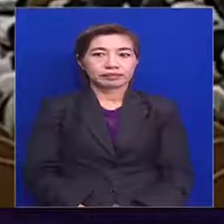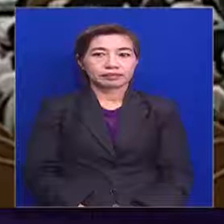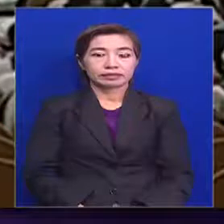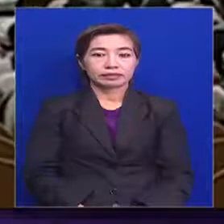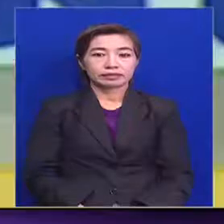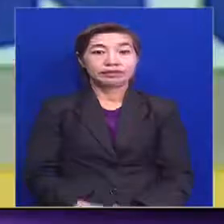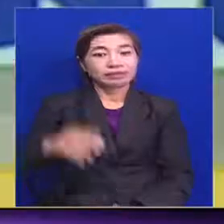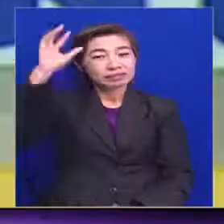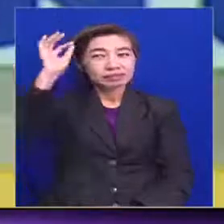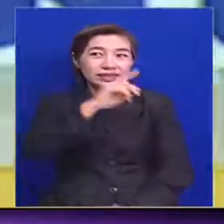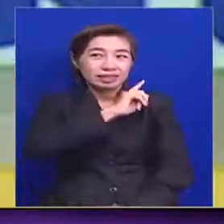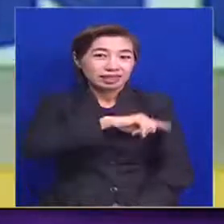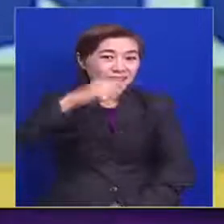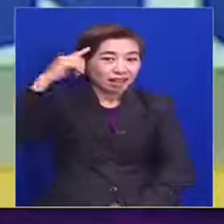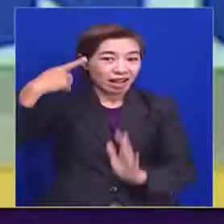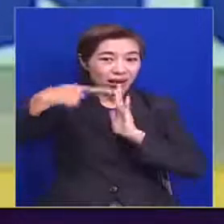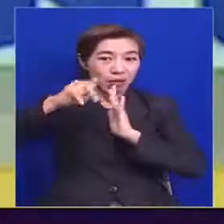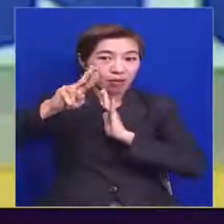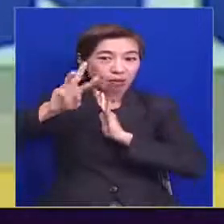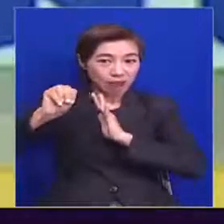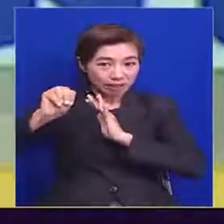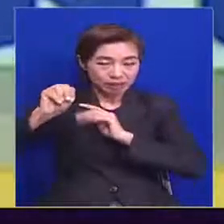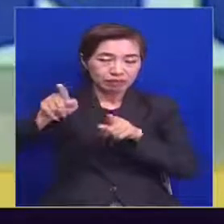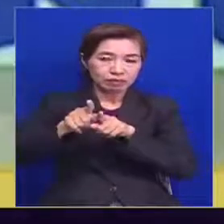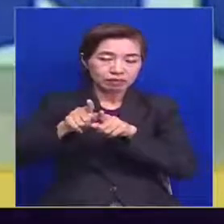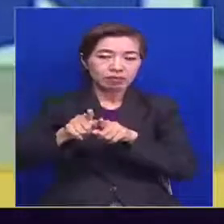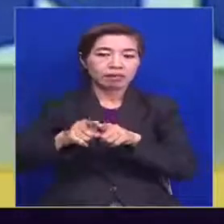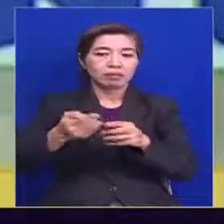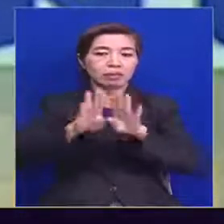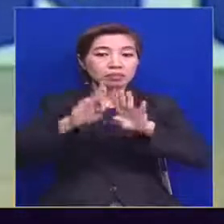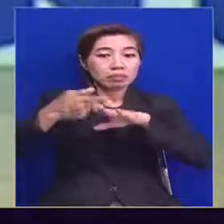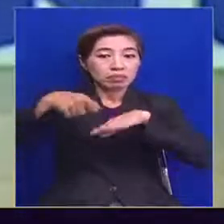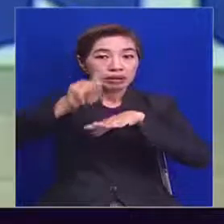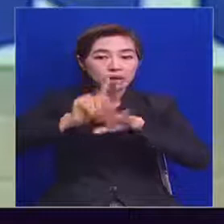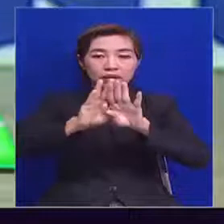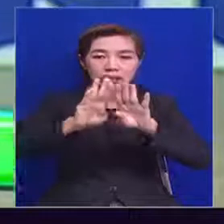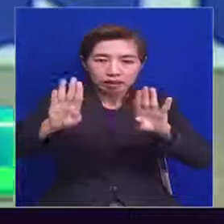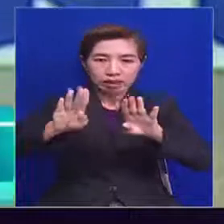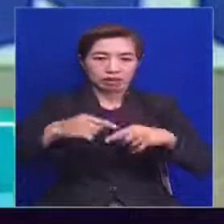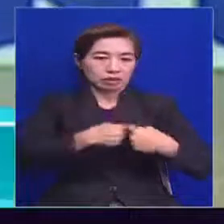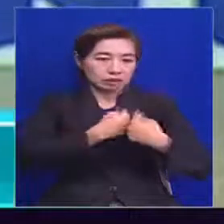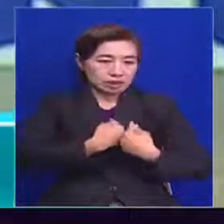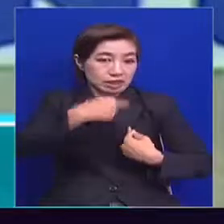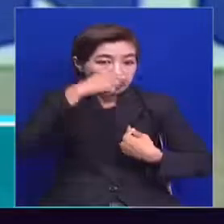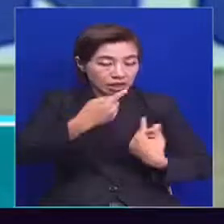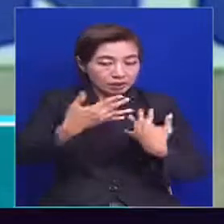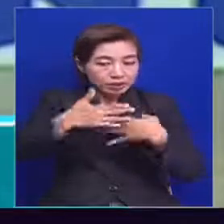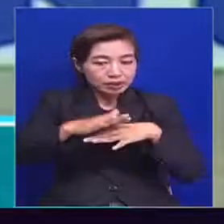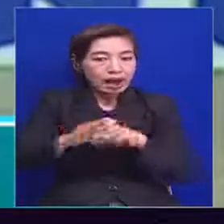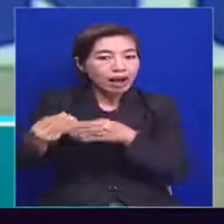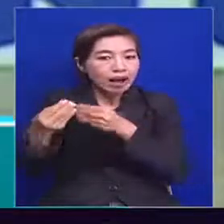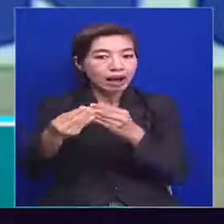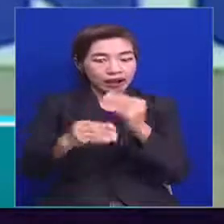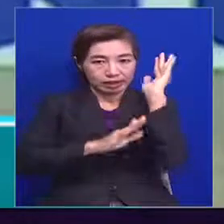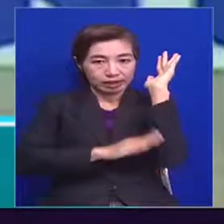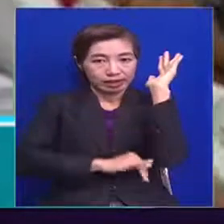พลเอกเปรมตินสุรานนท์ประธานองคมนตรีและรัฐบุรุษเปิดโครงการสารใจไทยสู่ใจใต้รุ่นที่27มีพลเอกสุรยุทธ์